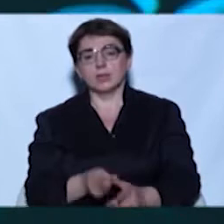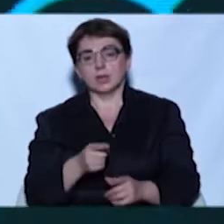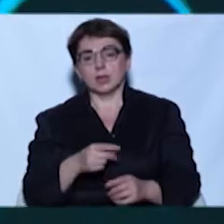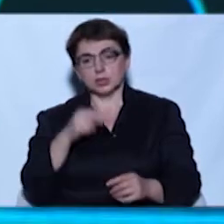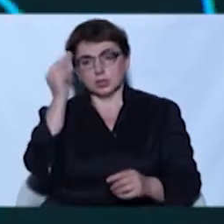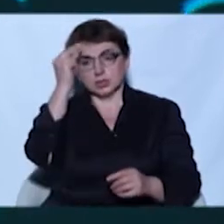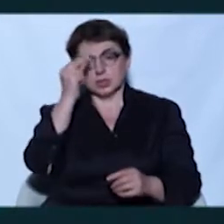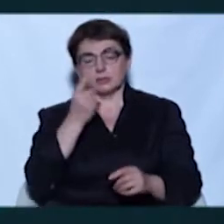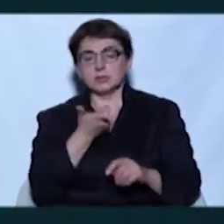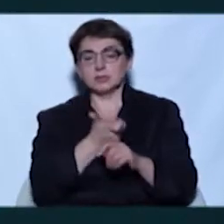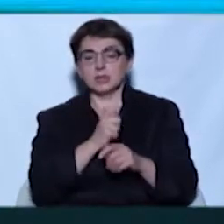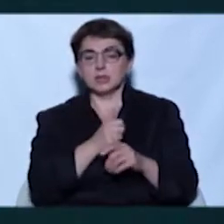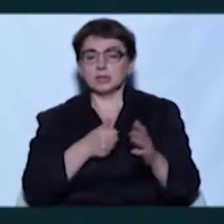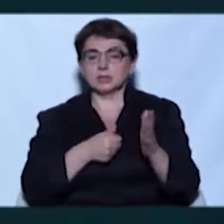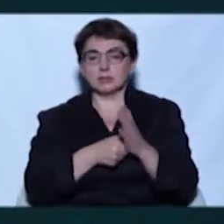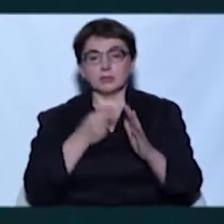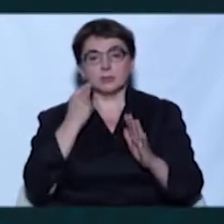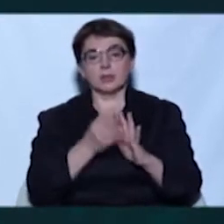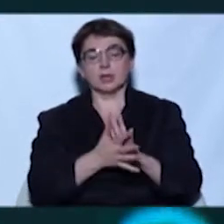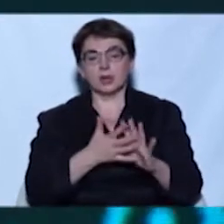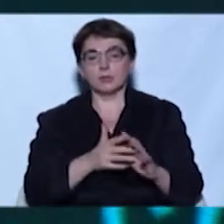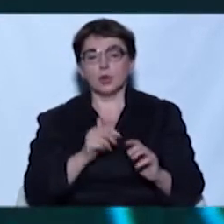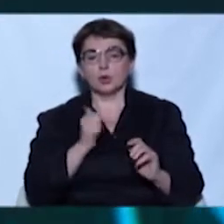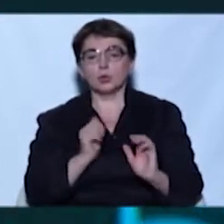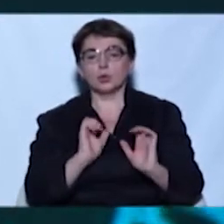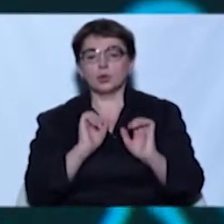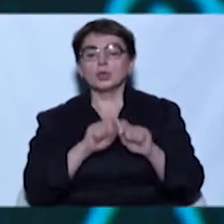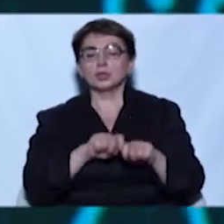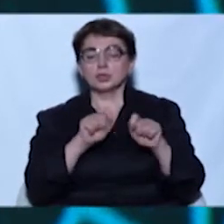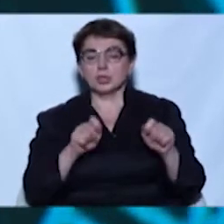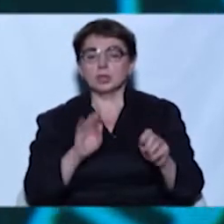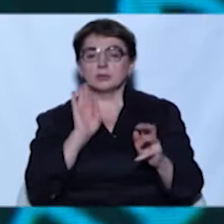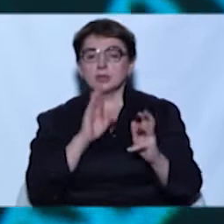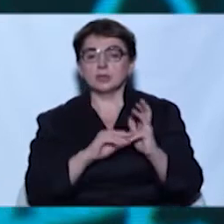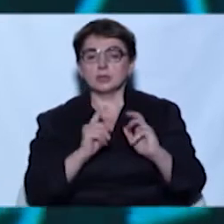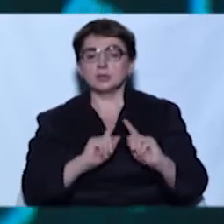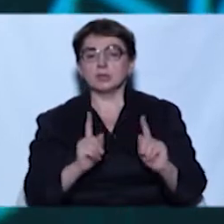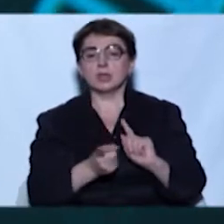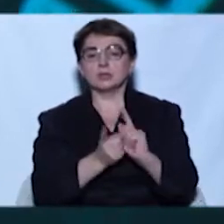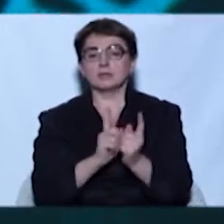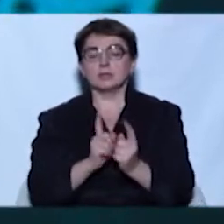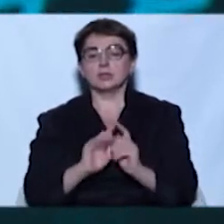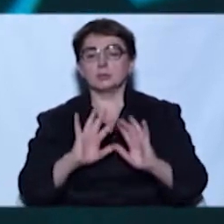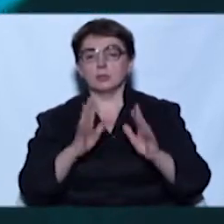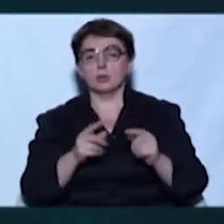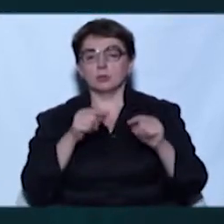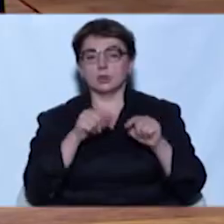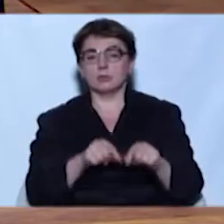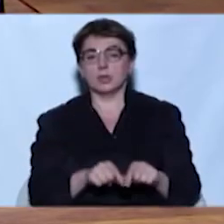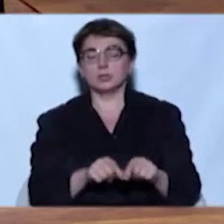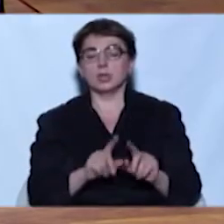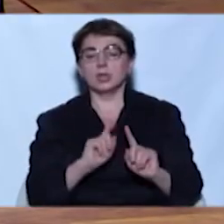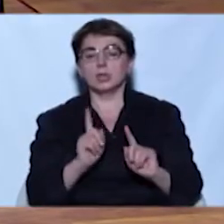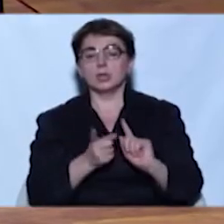ცოდნა ძალიან დაგვეხმარება, გავიგოთ, როგორ შეიქმნა დედამიწა, რა ცვლილებები მიმდინარეობს მასში,